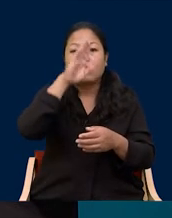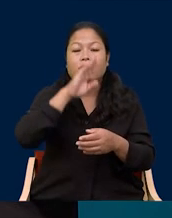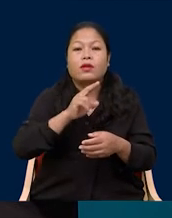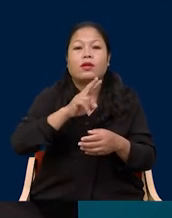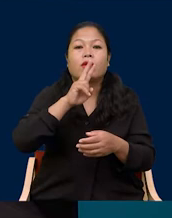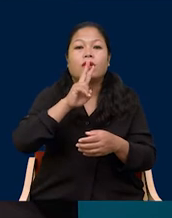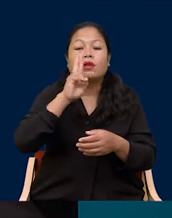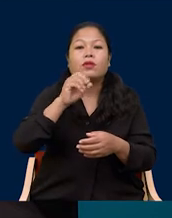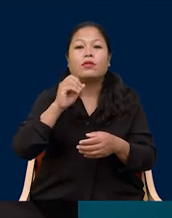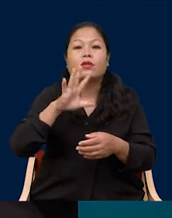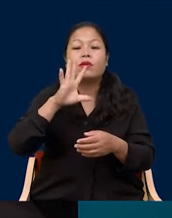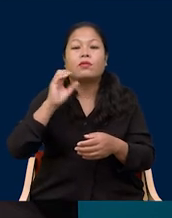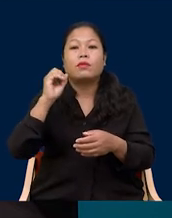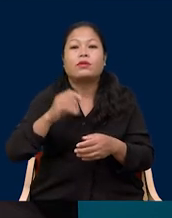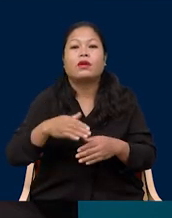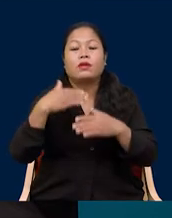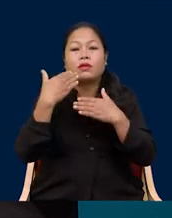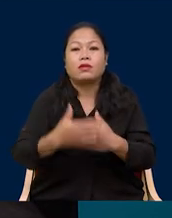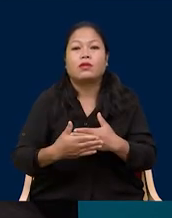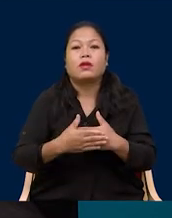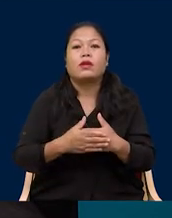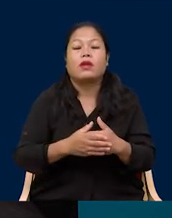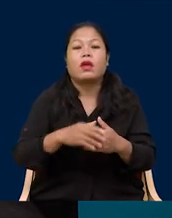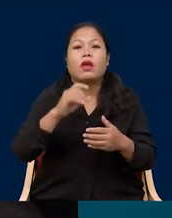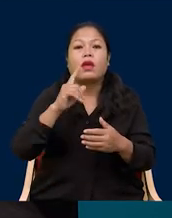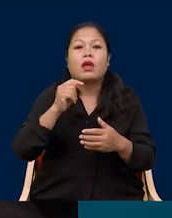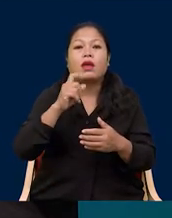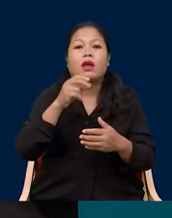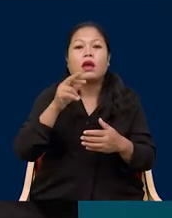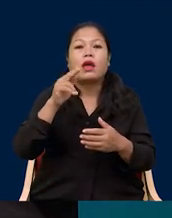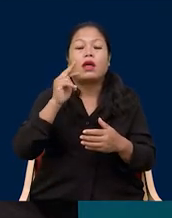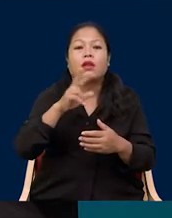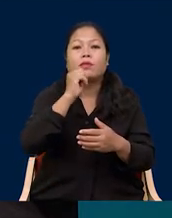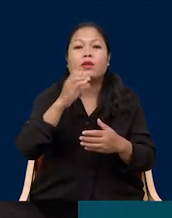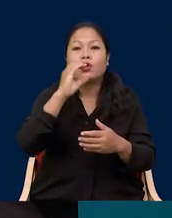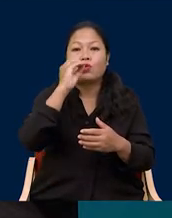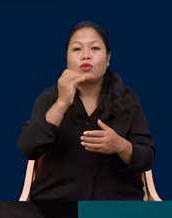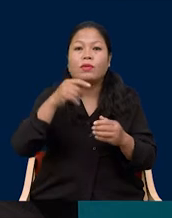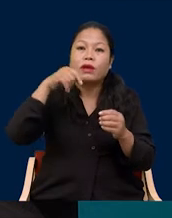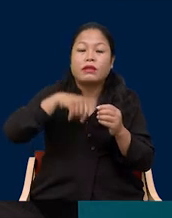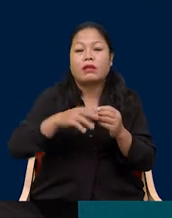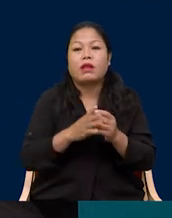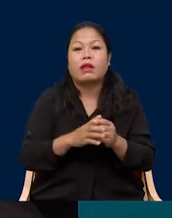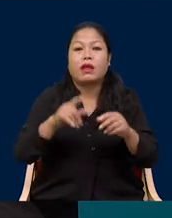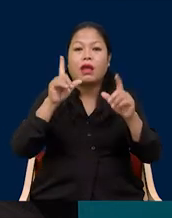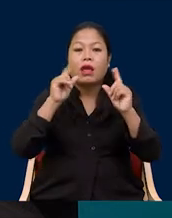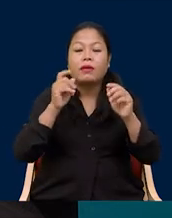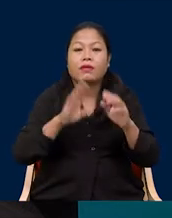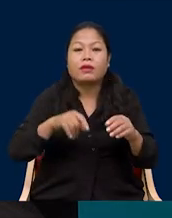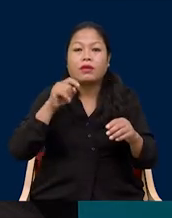सन् 2050 कार्बन उत्सर्जन शून्यमा झार्न सम्भव छ र तर यसका